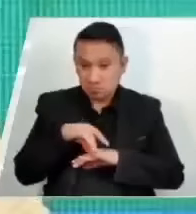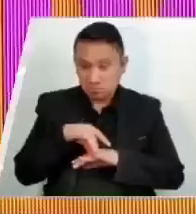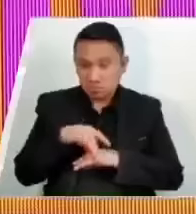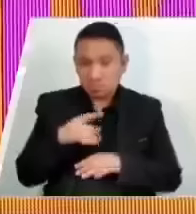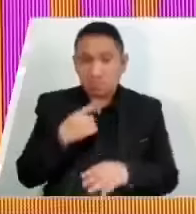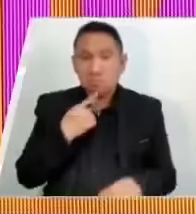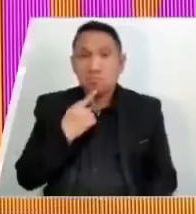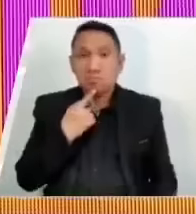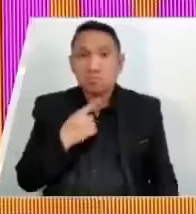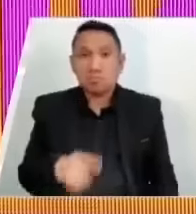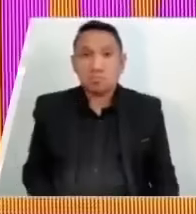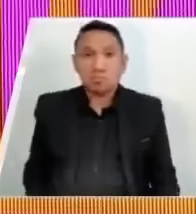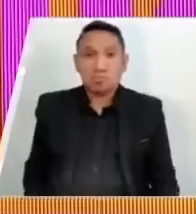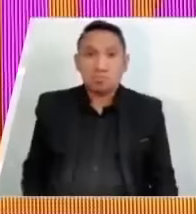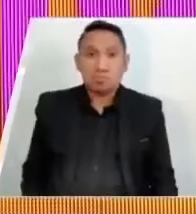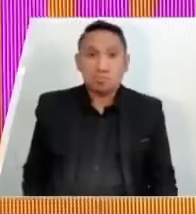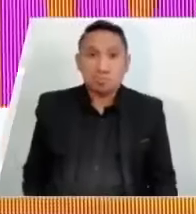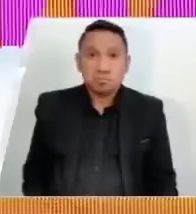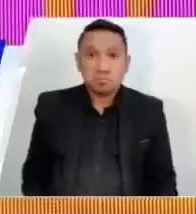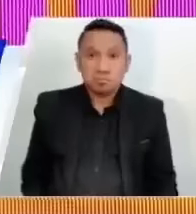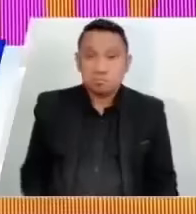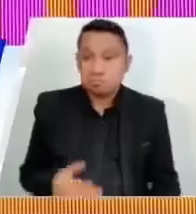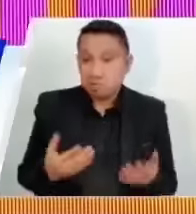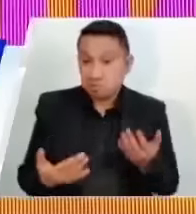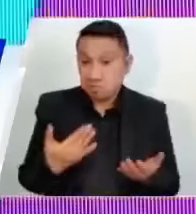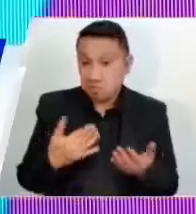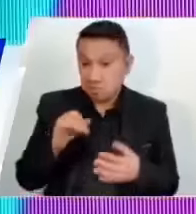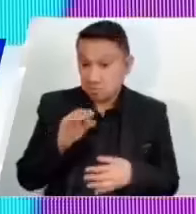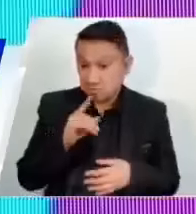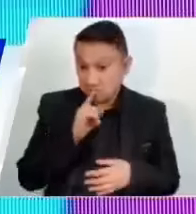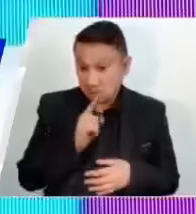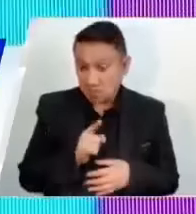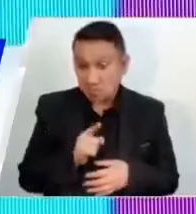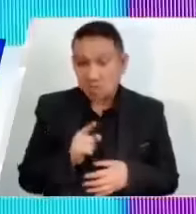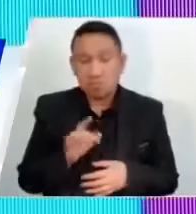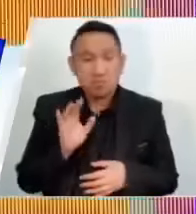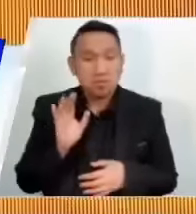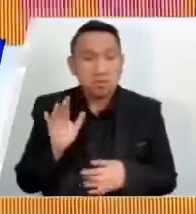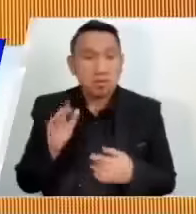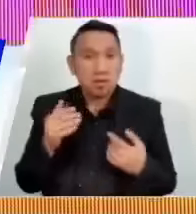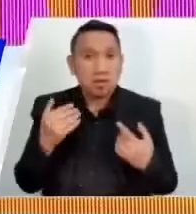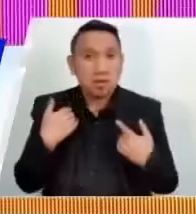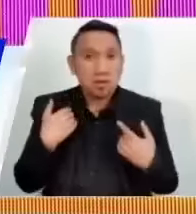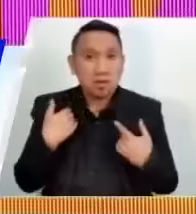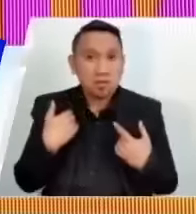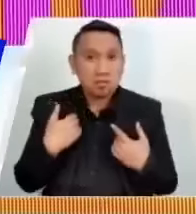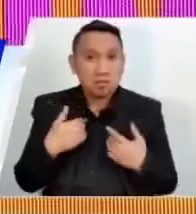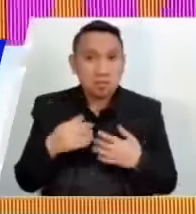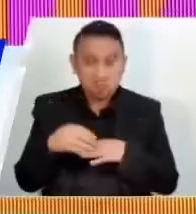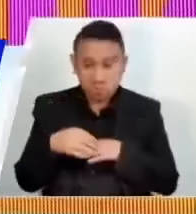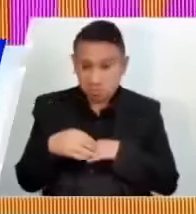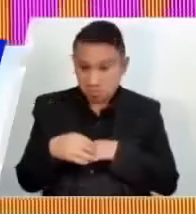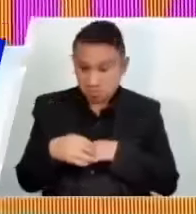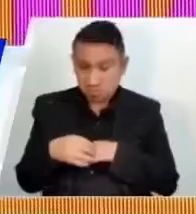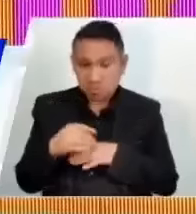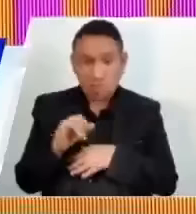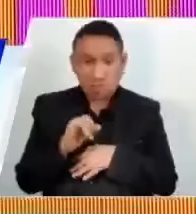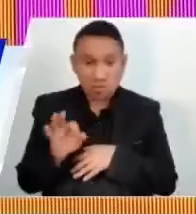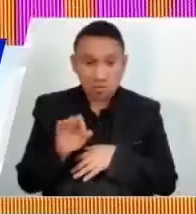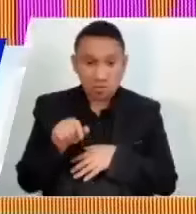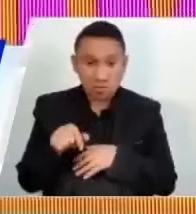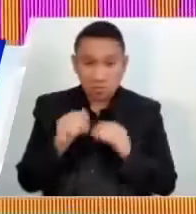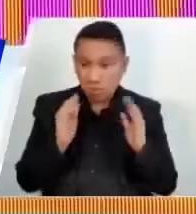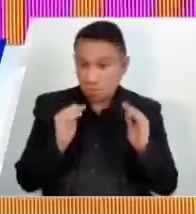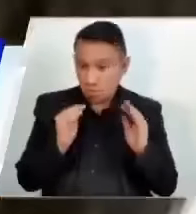Boy, I think kung tama ang aking source, Bea ay isinoli na ang kanilang engagement ring. But are they hoping? Ako, ang hula